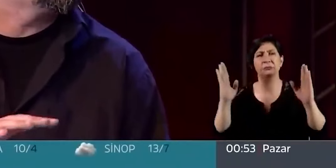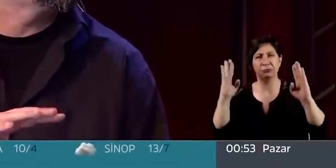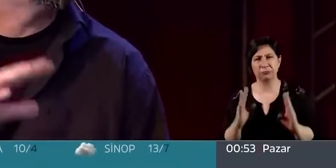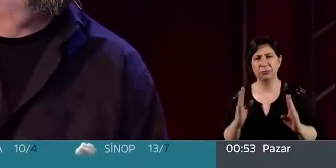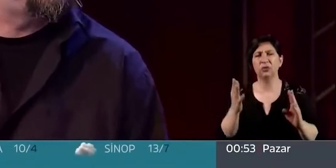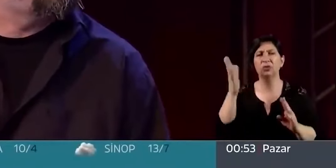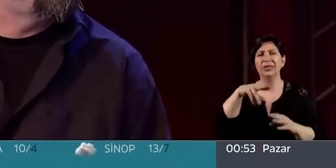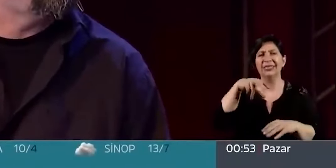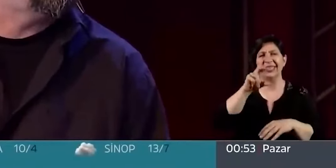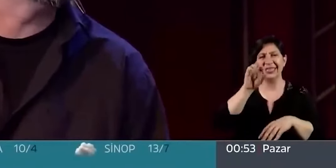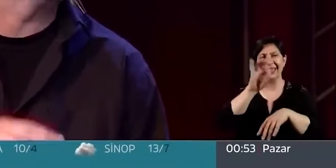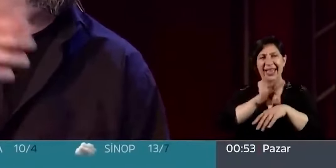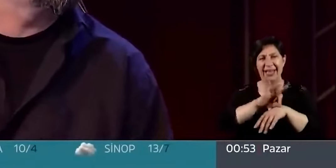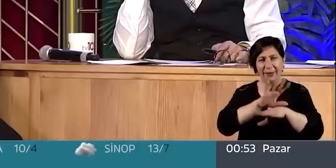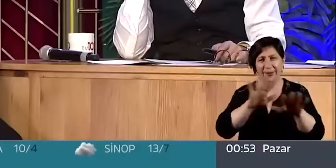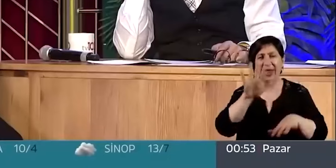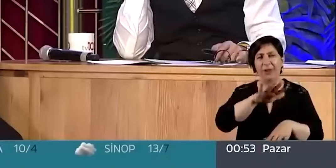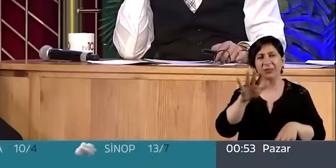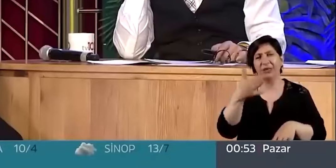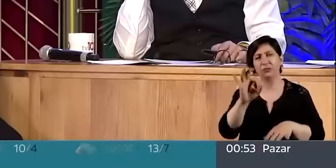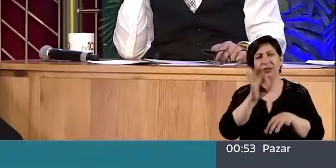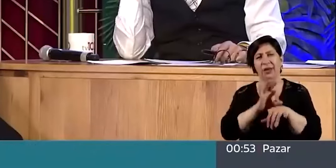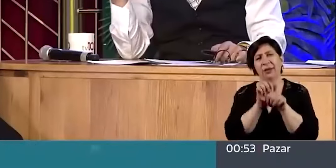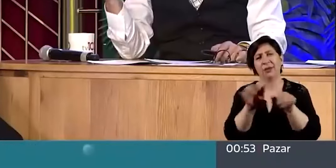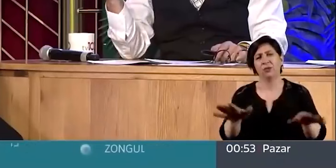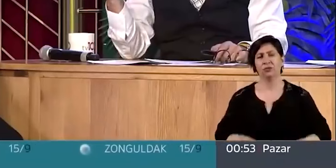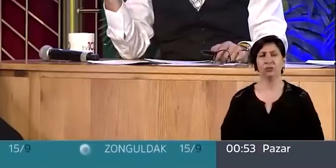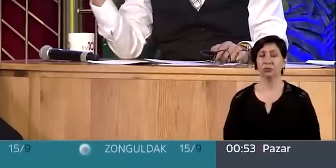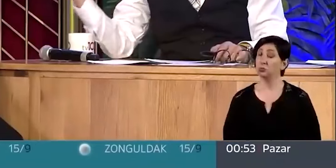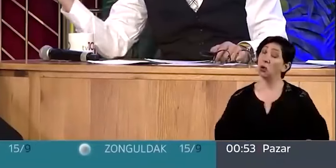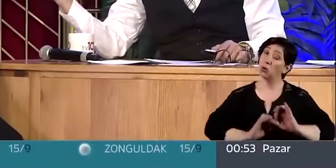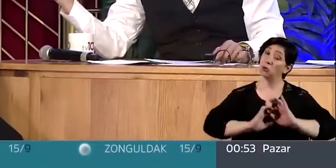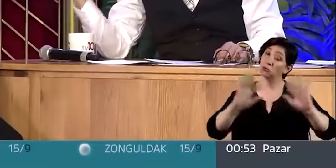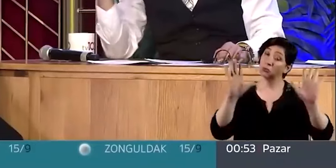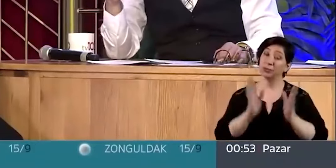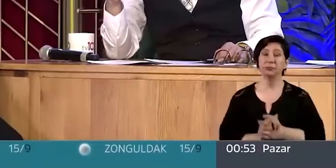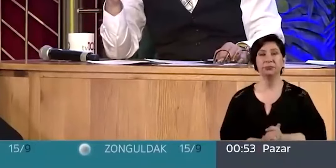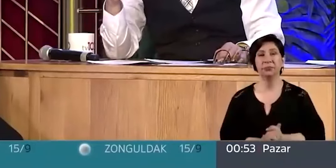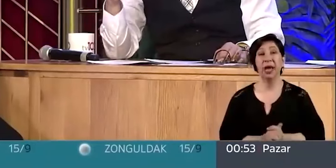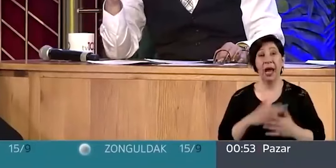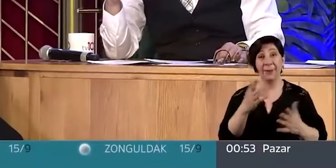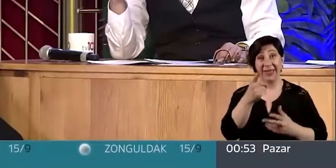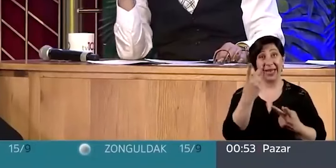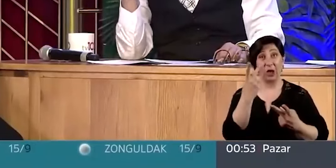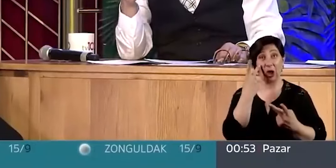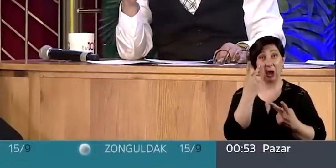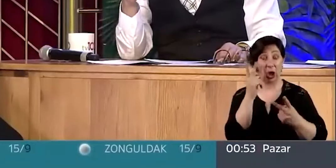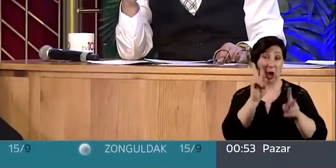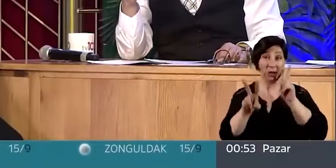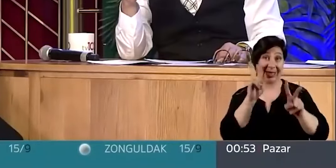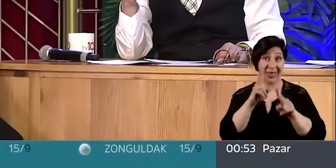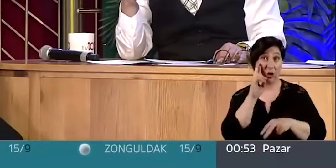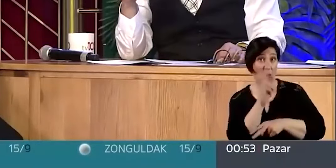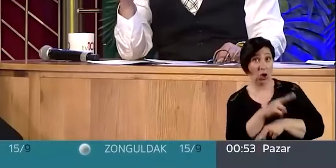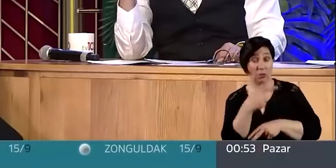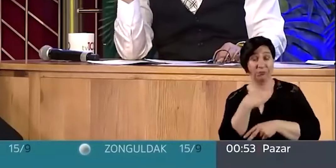bir 80 dakika çekim yapıp 55-60 dakika yayınlıyoruz. Harikulade. Evet. Ama burada senin gösterinde de gördüğüm ve burada